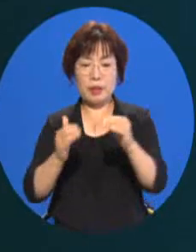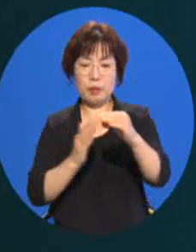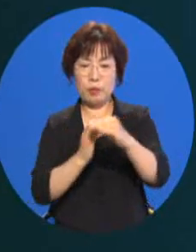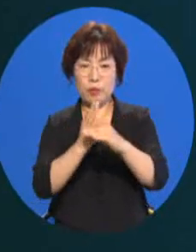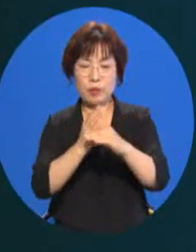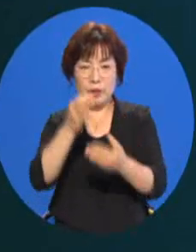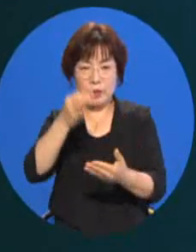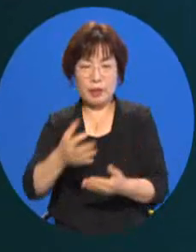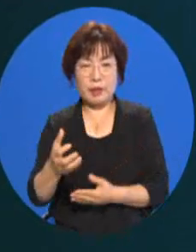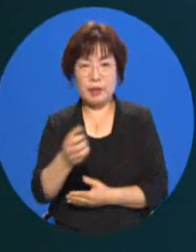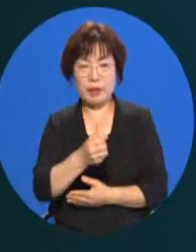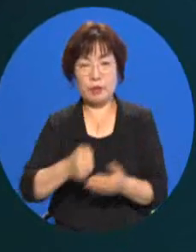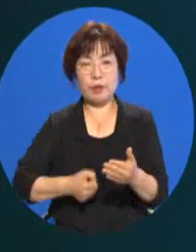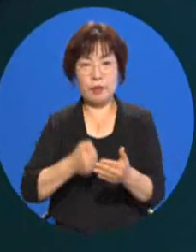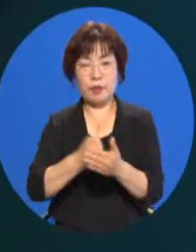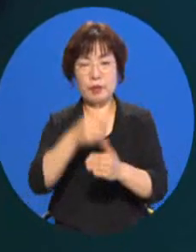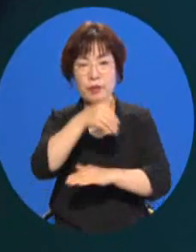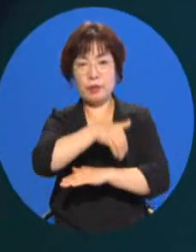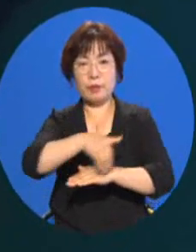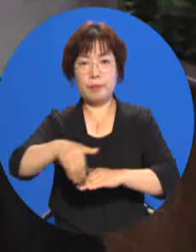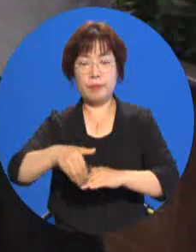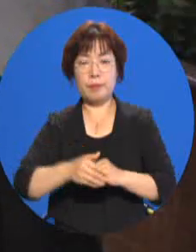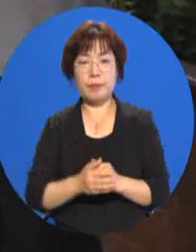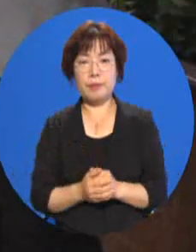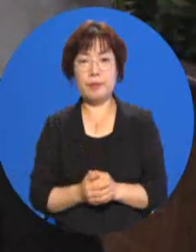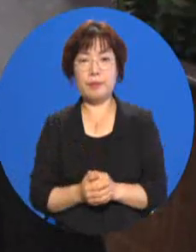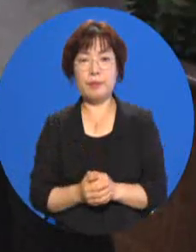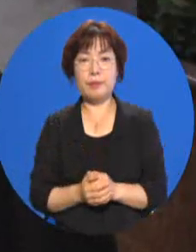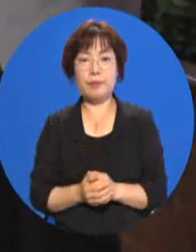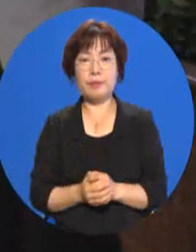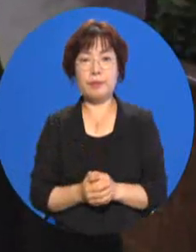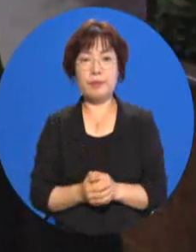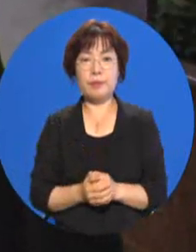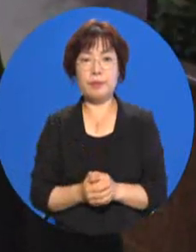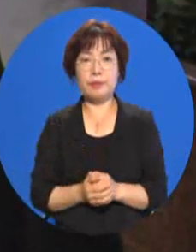중심이라는 가치를 중심으로 결정하겠다고 전했습니다.